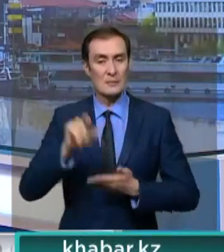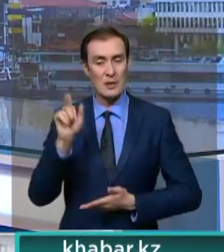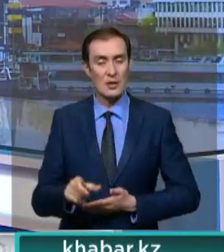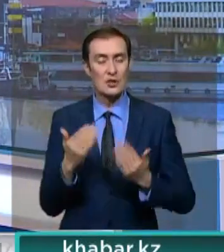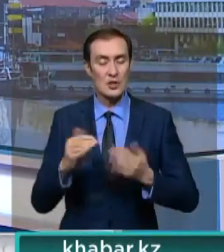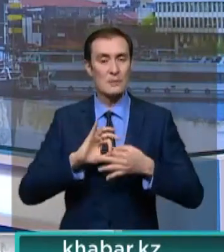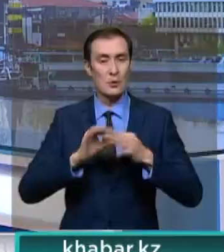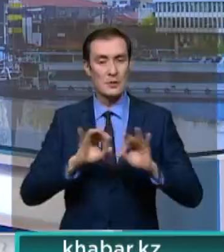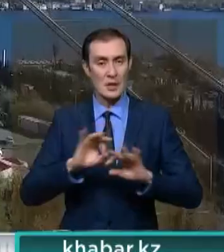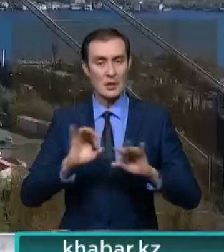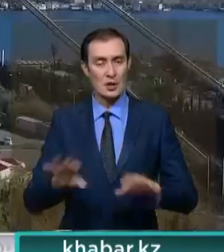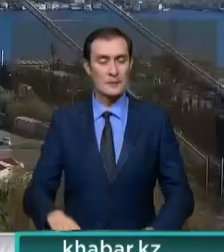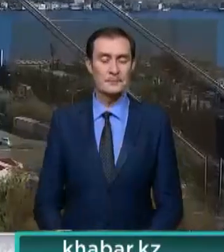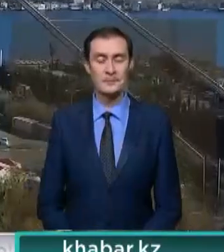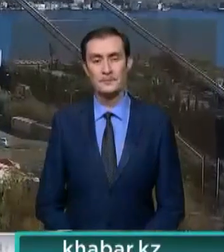подробностями.